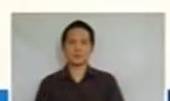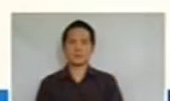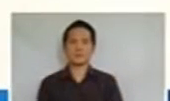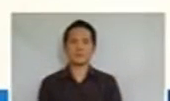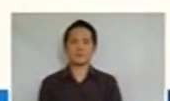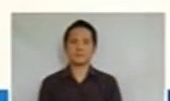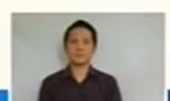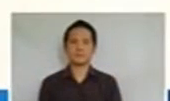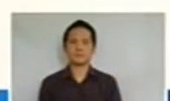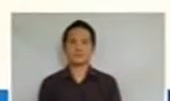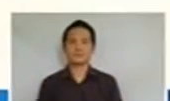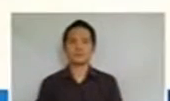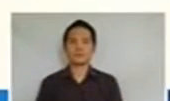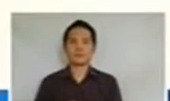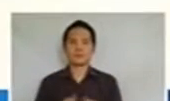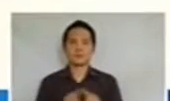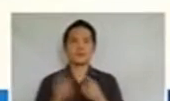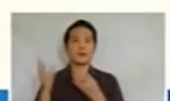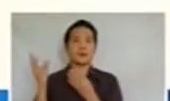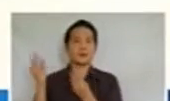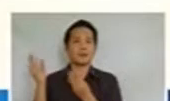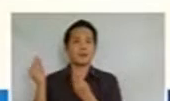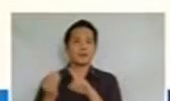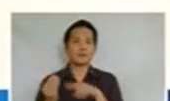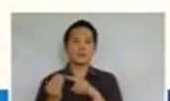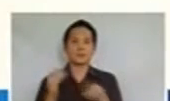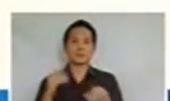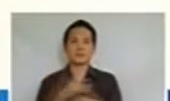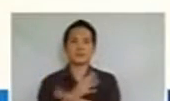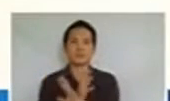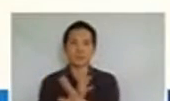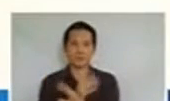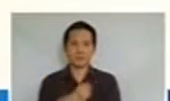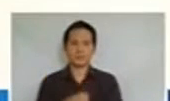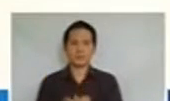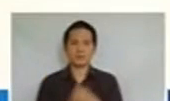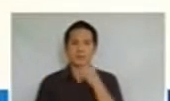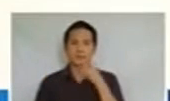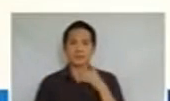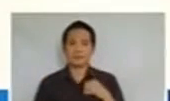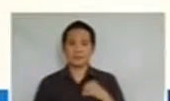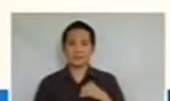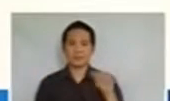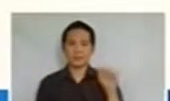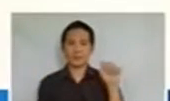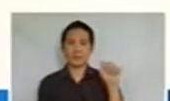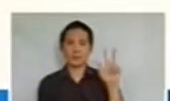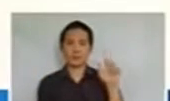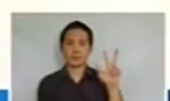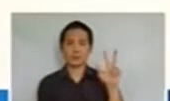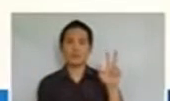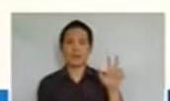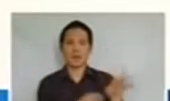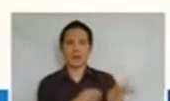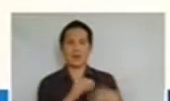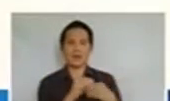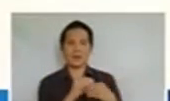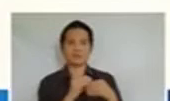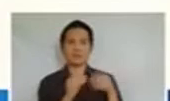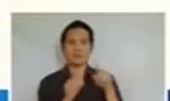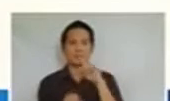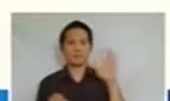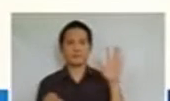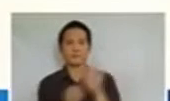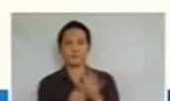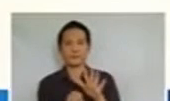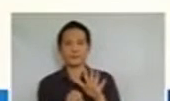31 ang mga nasawi sa COVID-19 dito sa Davao Region. At kahapon nga ay nakadagdag ng 8 ang nadagdag ng